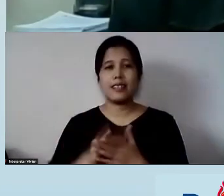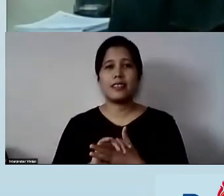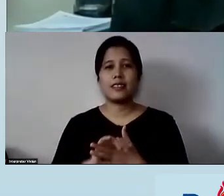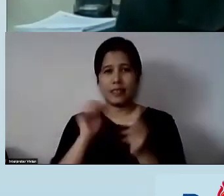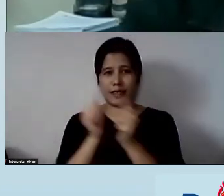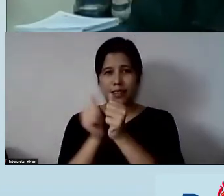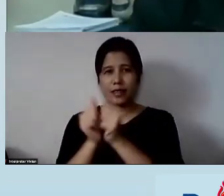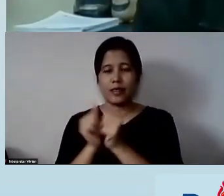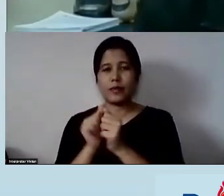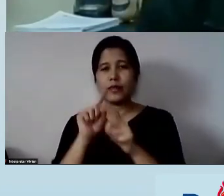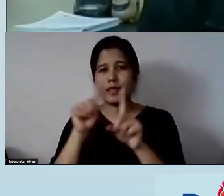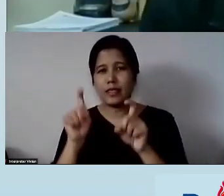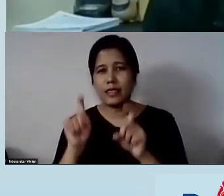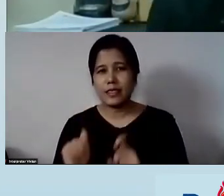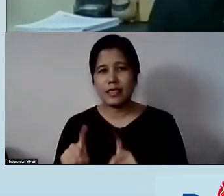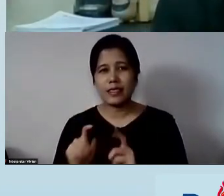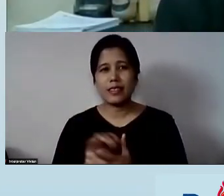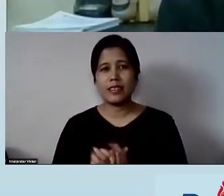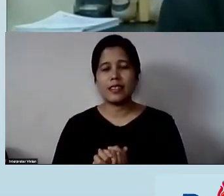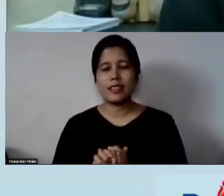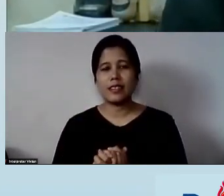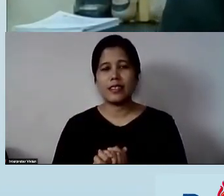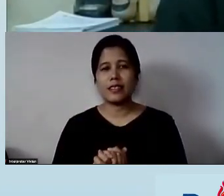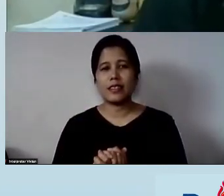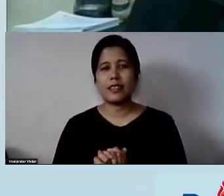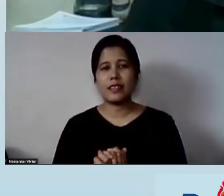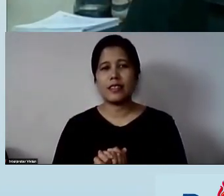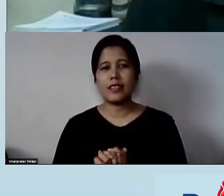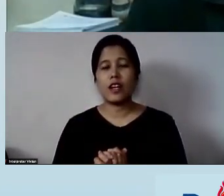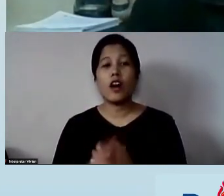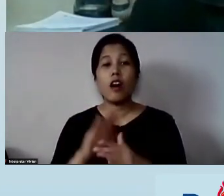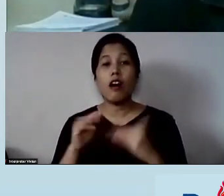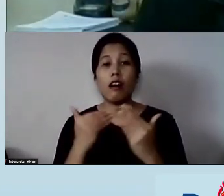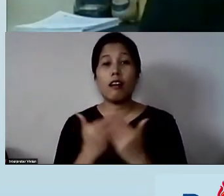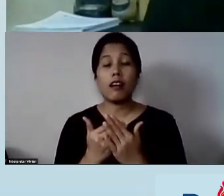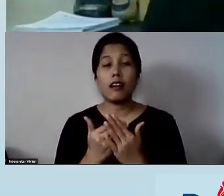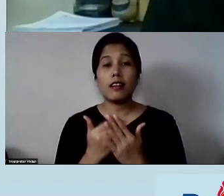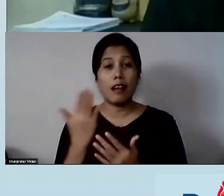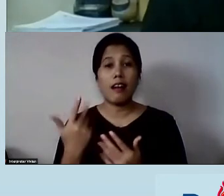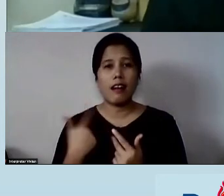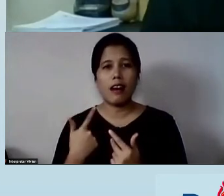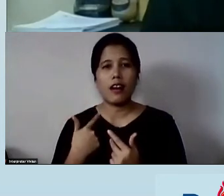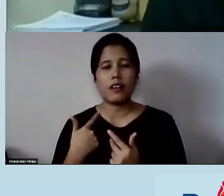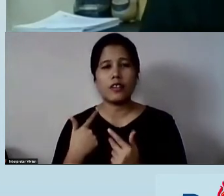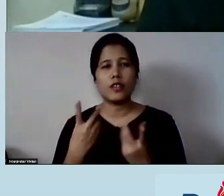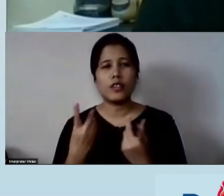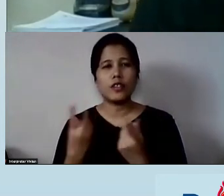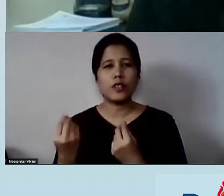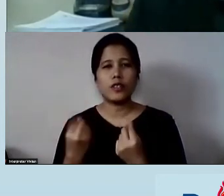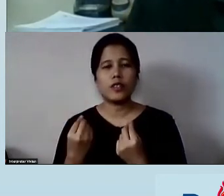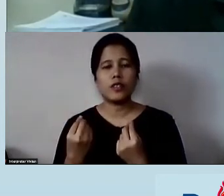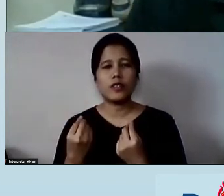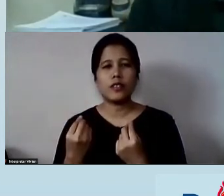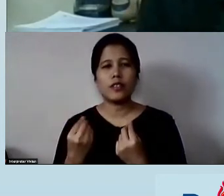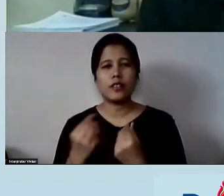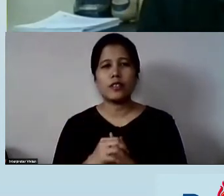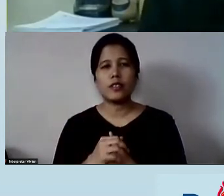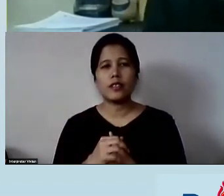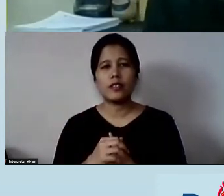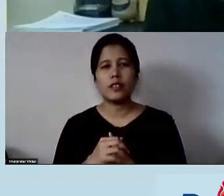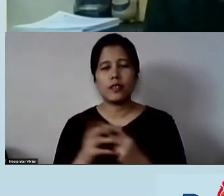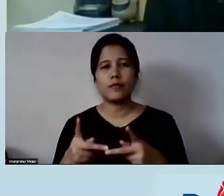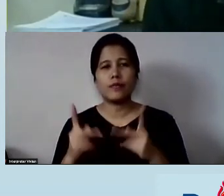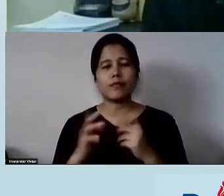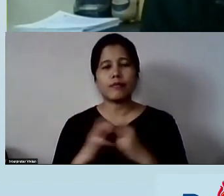Turdevant, at saka John Red Hilario Mendoza, because all of them have to do with the privileges given by the